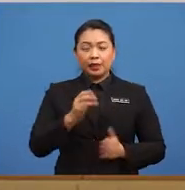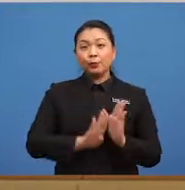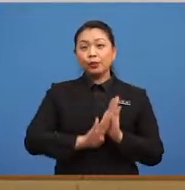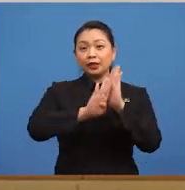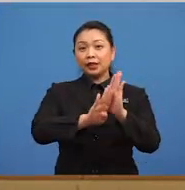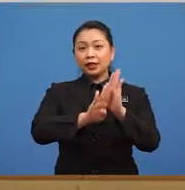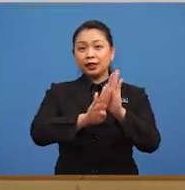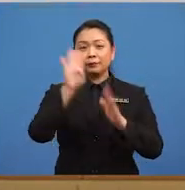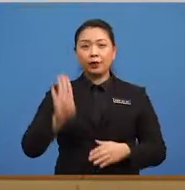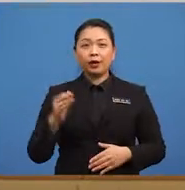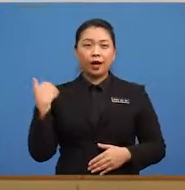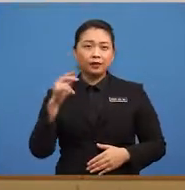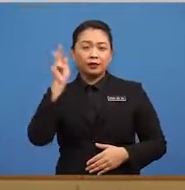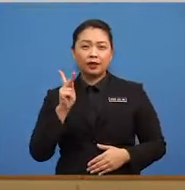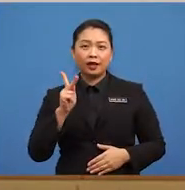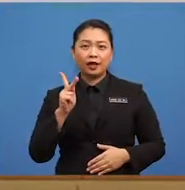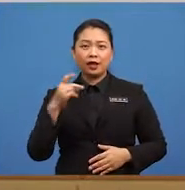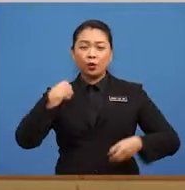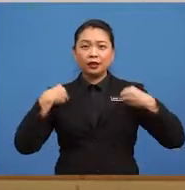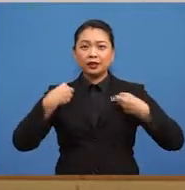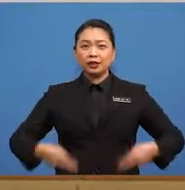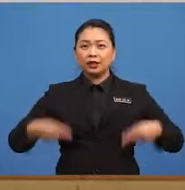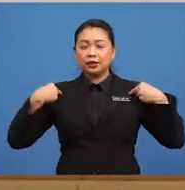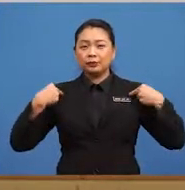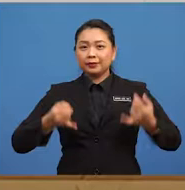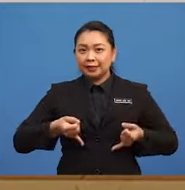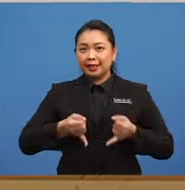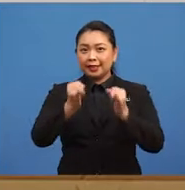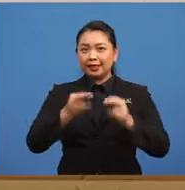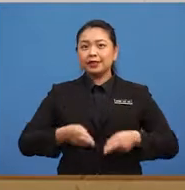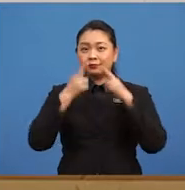Subrat daripada SMK Putrajaya Puisi 16-1.